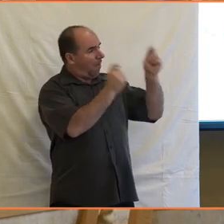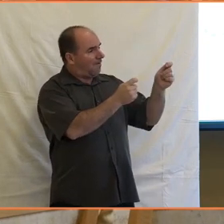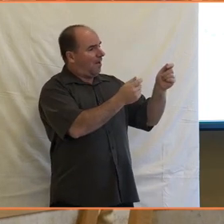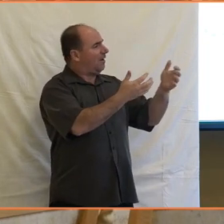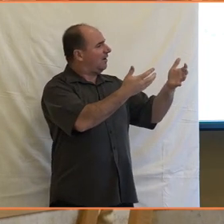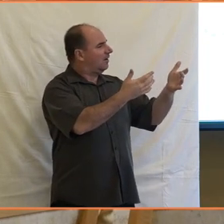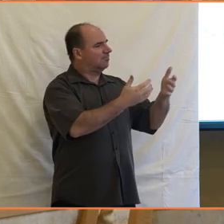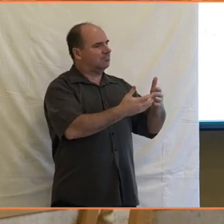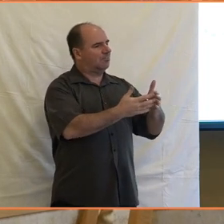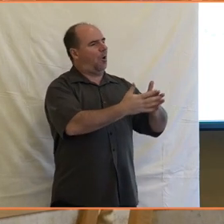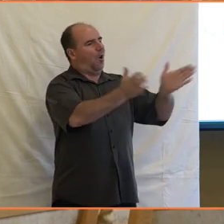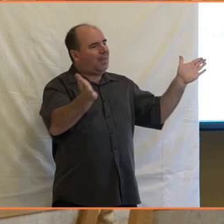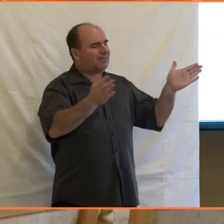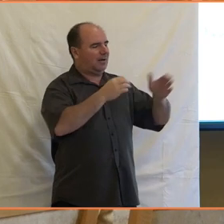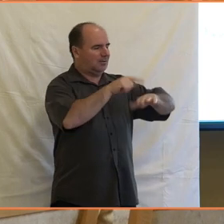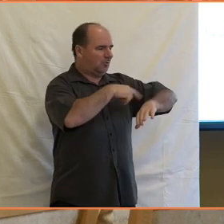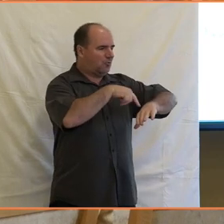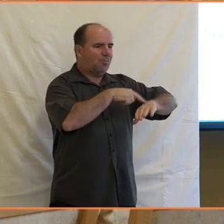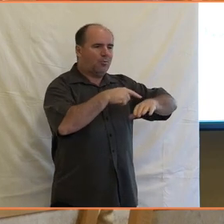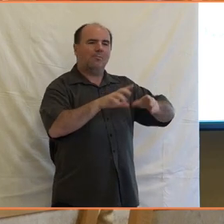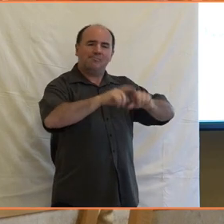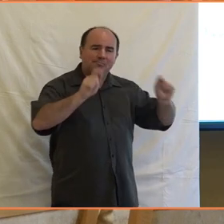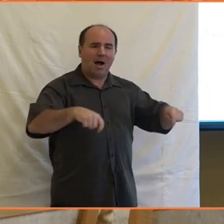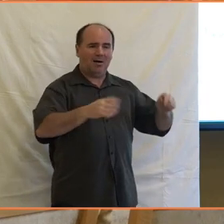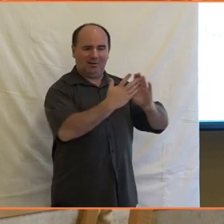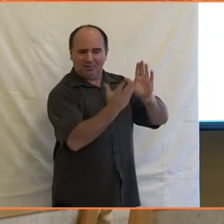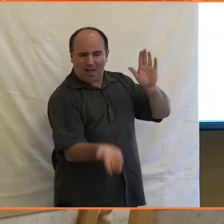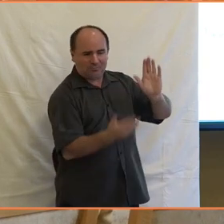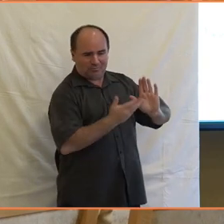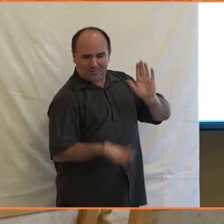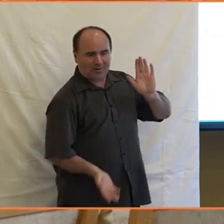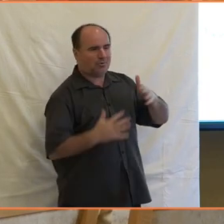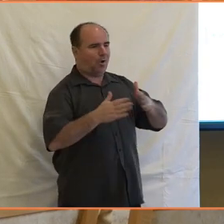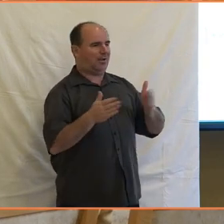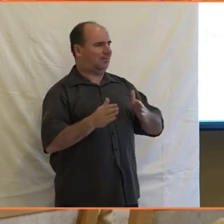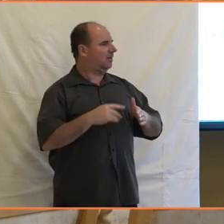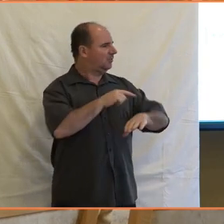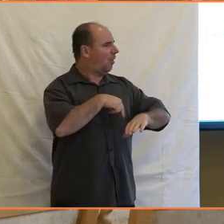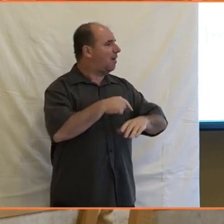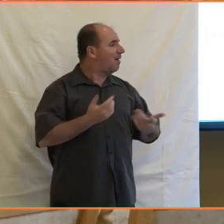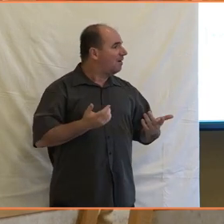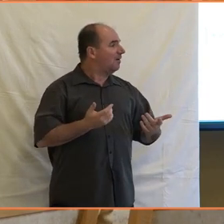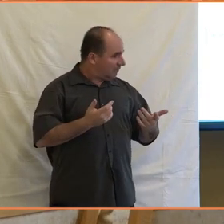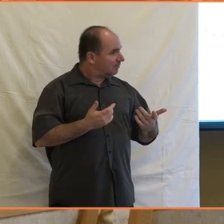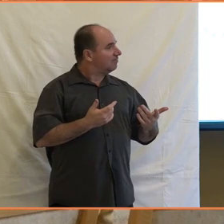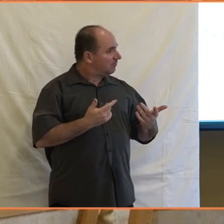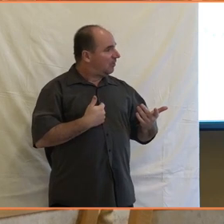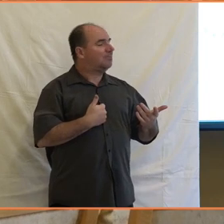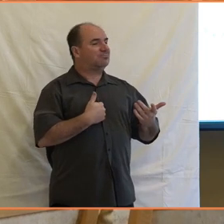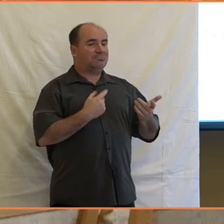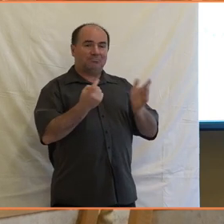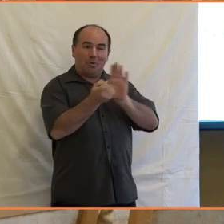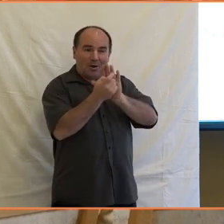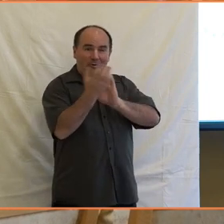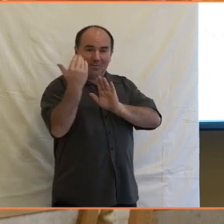tam prostě, protože zjistili, že se tam nemůžou dovolat, nemůžou se tam prostě spojit, tak aby tam prostě měli víc času tam fyzicky dojet. Tohle to jsou jako věci, které se reálně